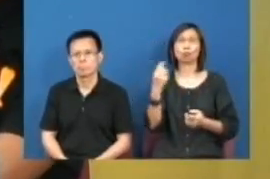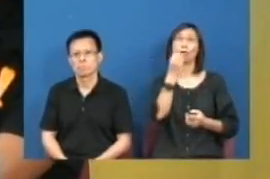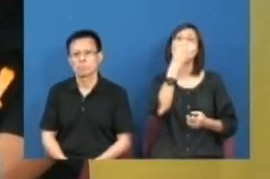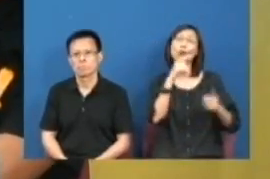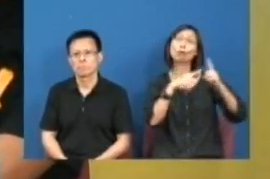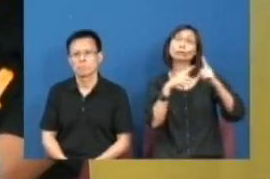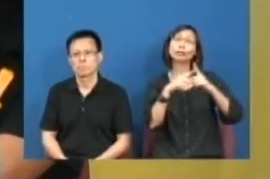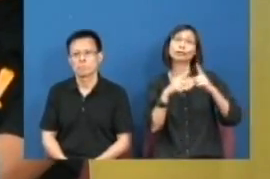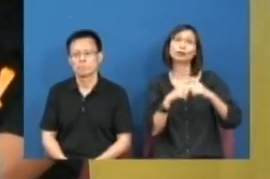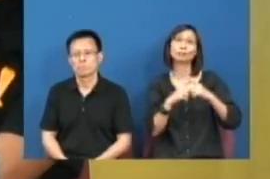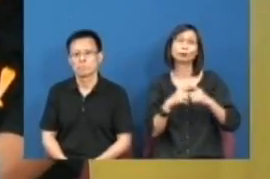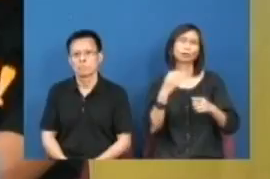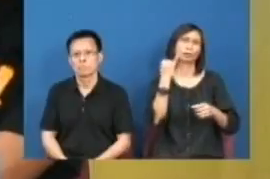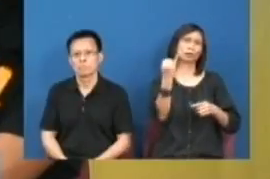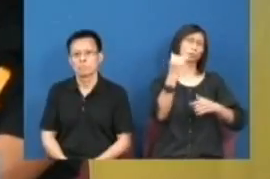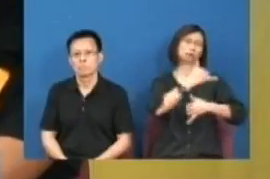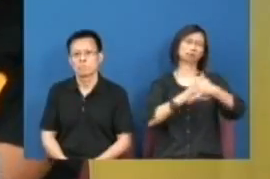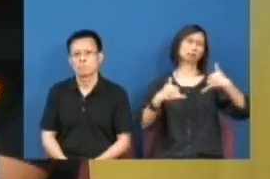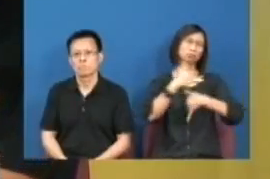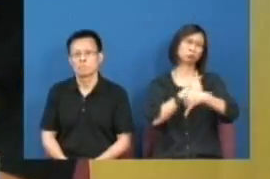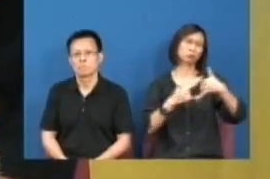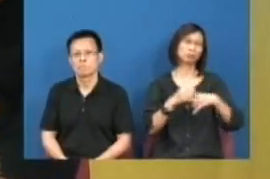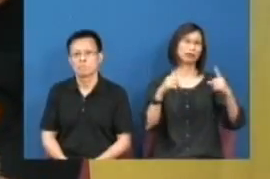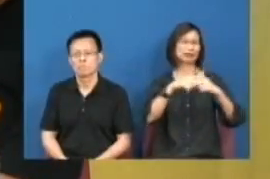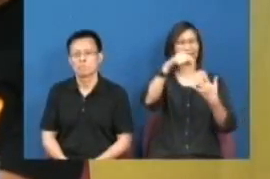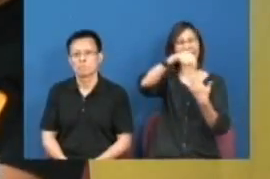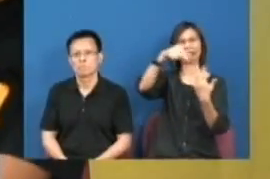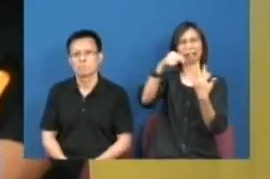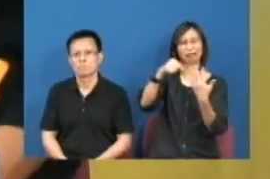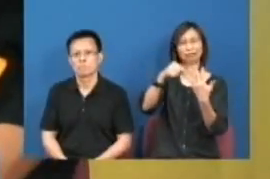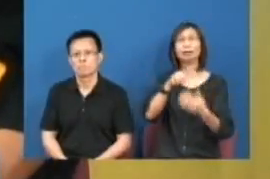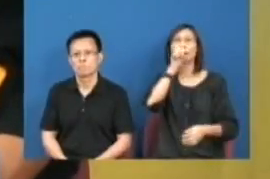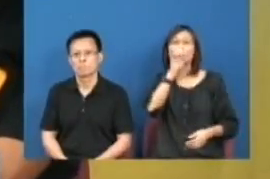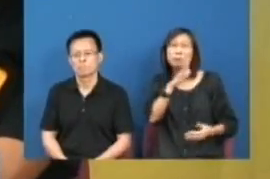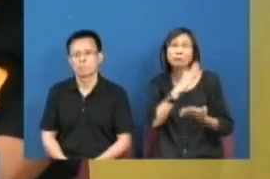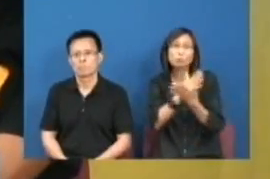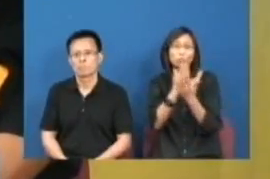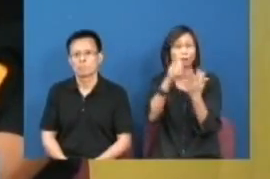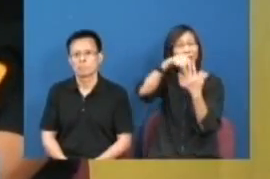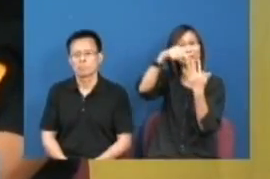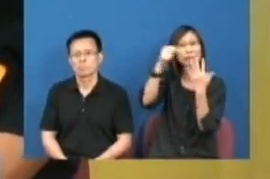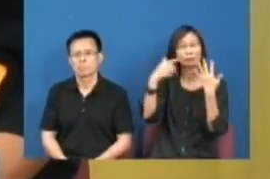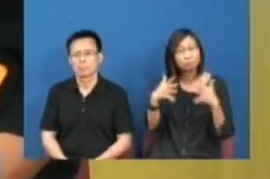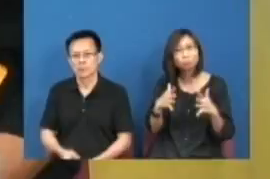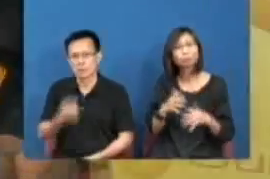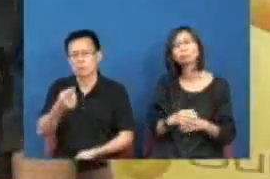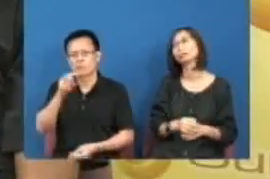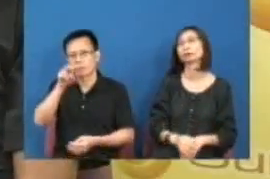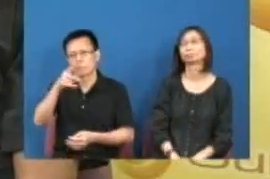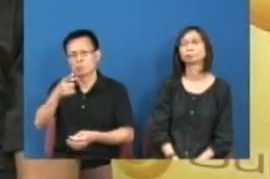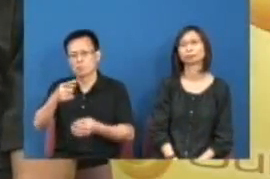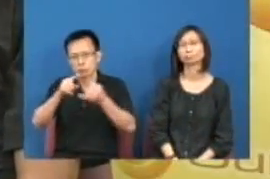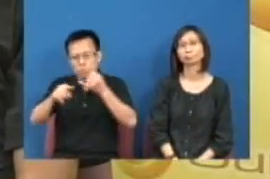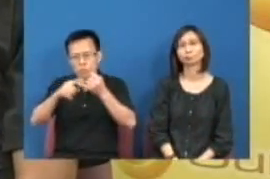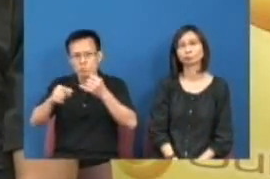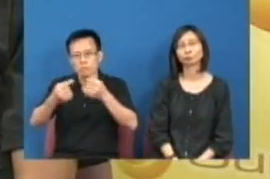場好垃圾嘅戲啊！即係人又要揀過啊，問題又要篩過啊，等等啦、啊，依啲即係我諗。 唔係咁，呢個你同末代港督比